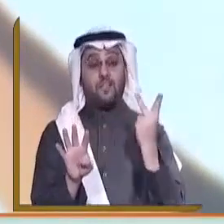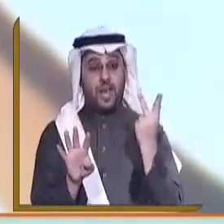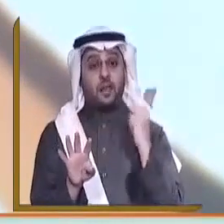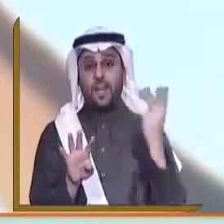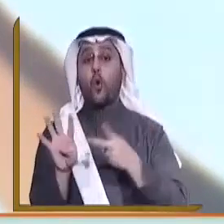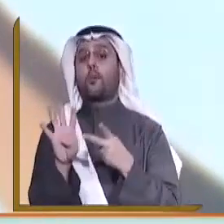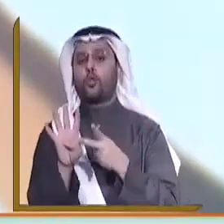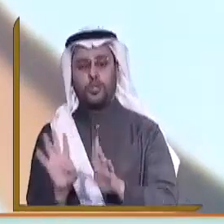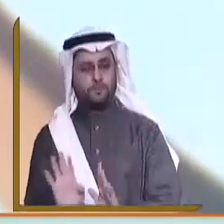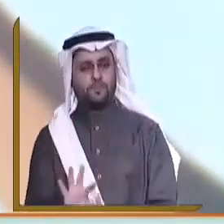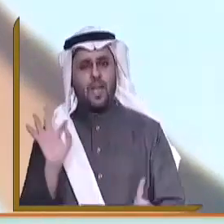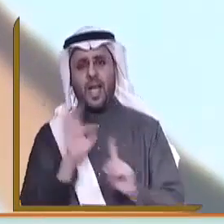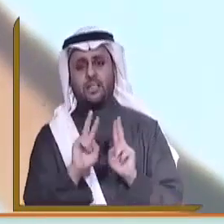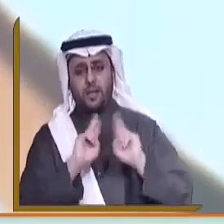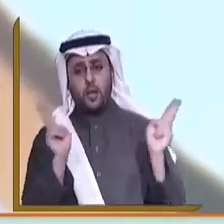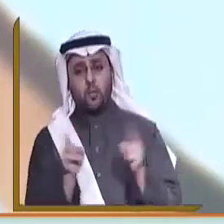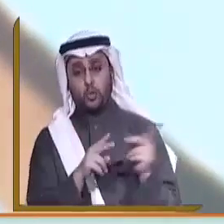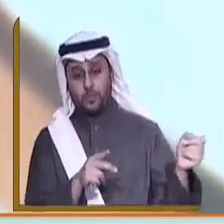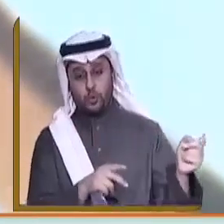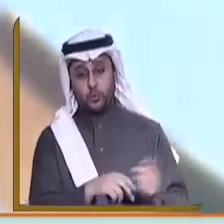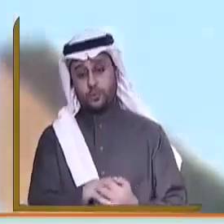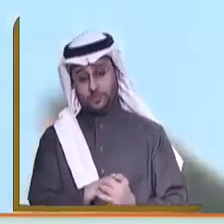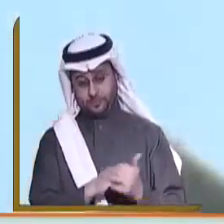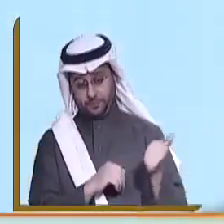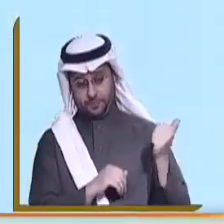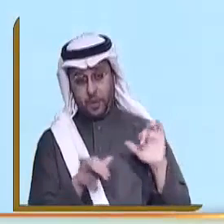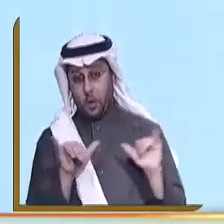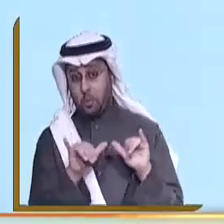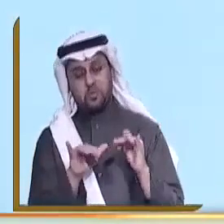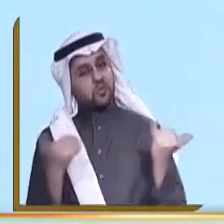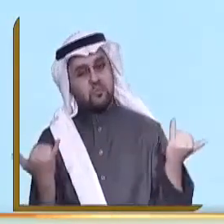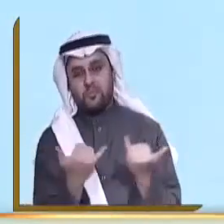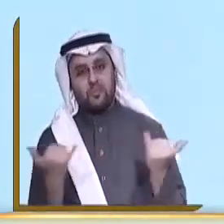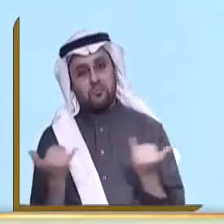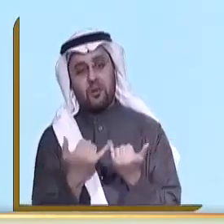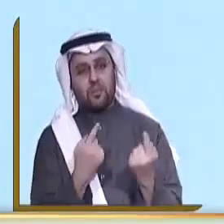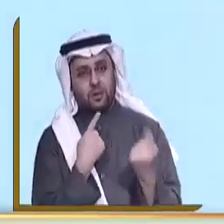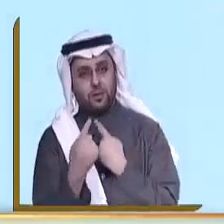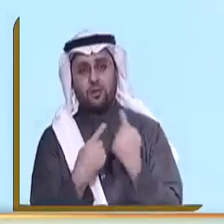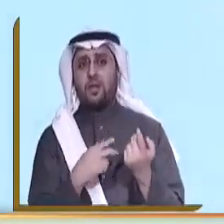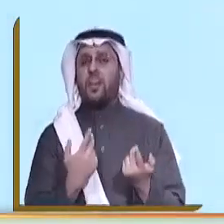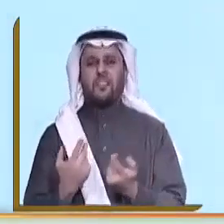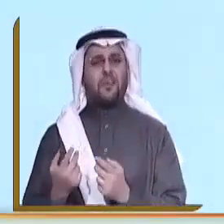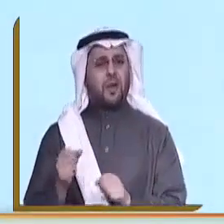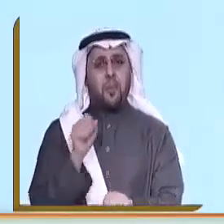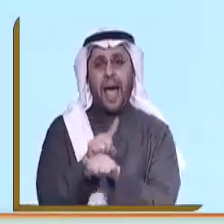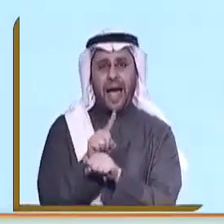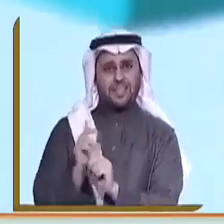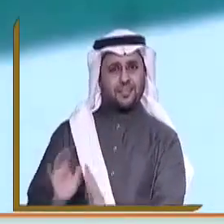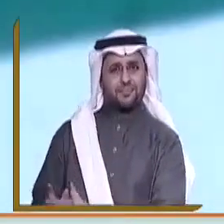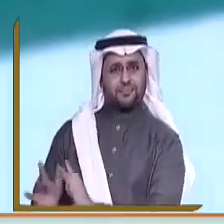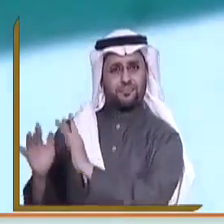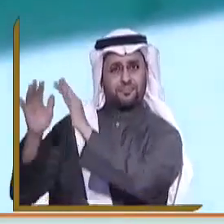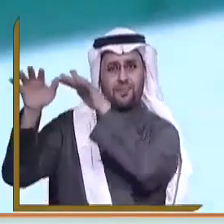40 شخصيه اقليميه وعالميه من عشر دول الخبراء ناقشوا انبعاثات الغازات الدفينه وتاثيراتها